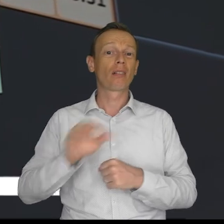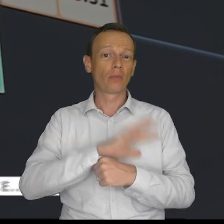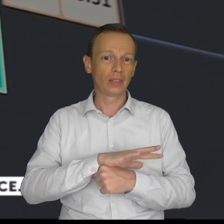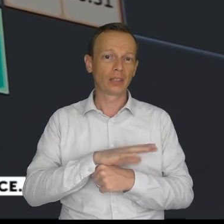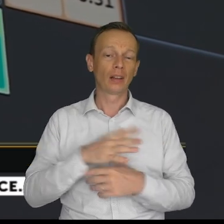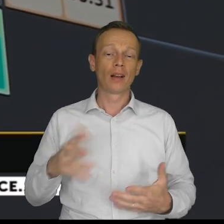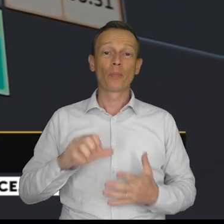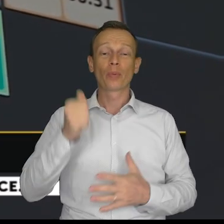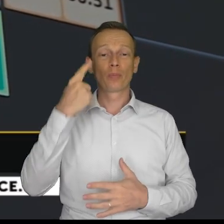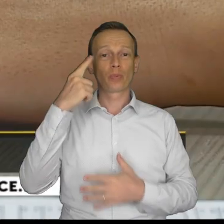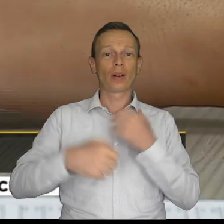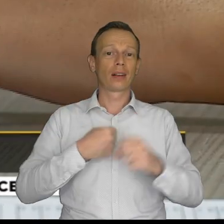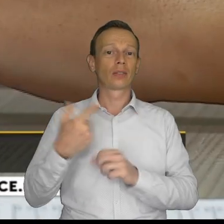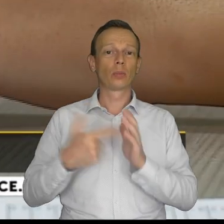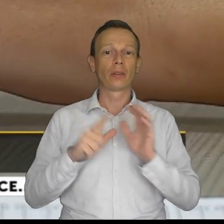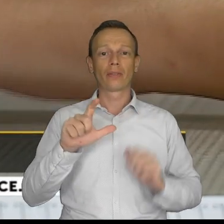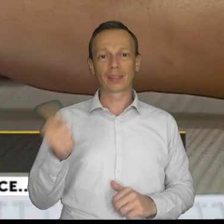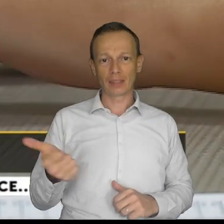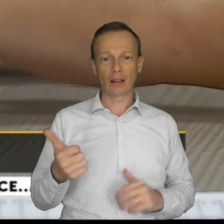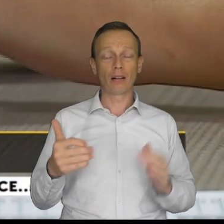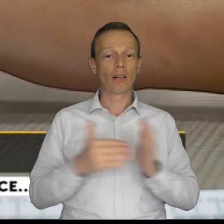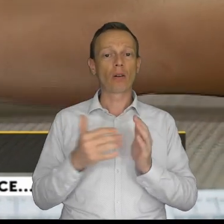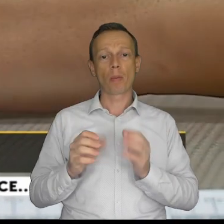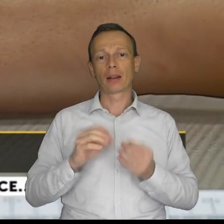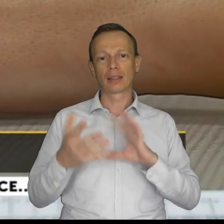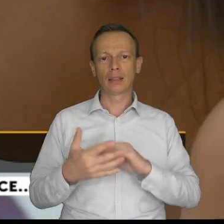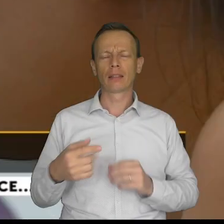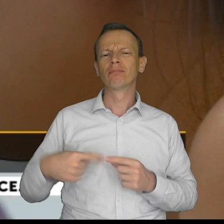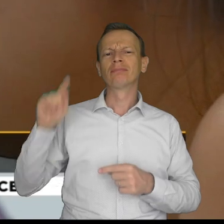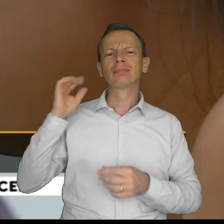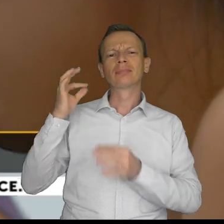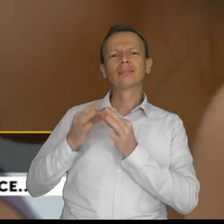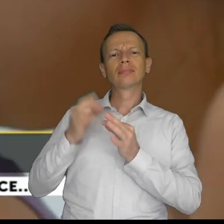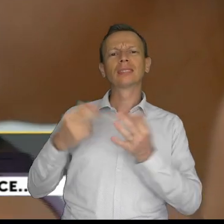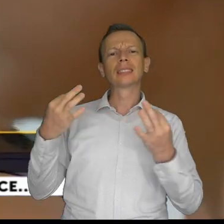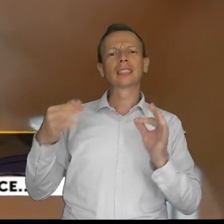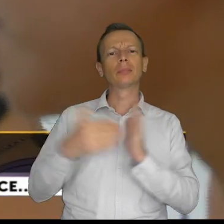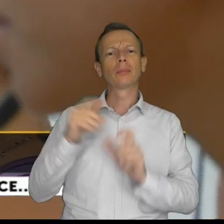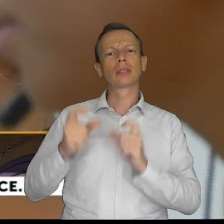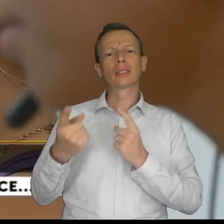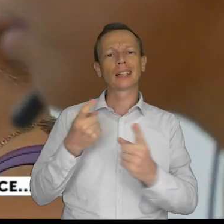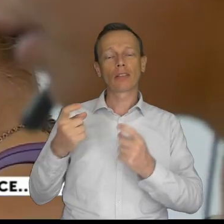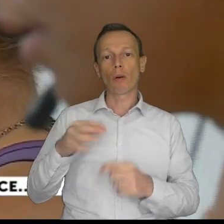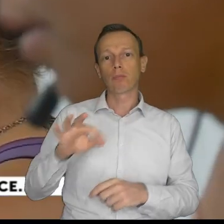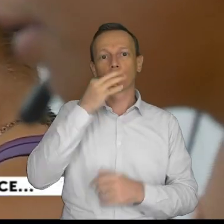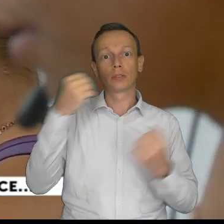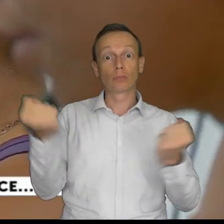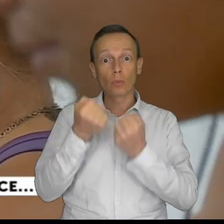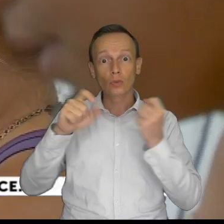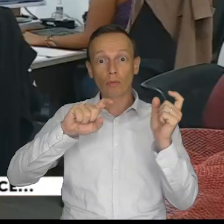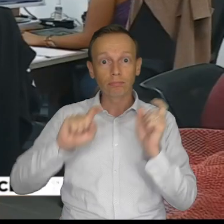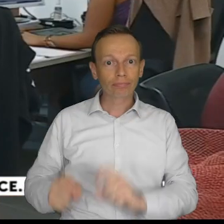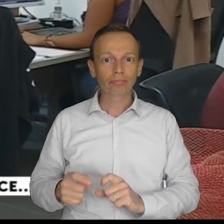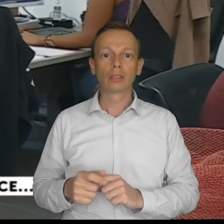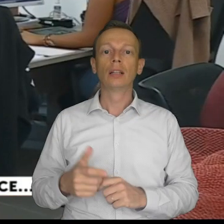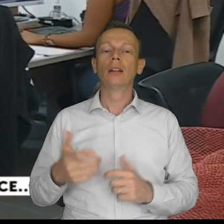ce premier salon de l'année est à nouveau en ligne. En septembre dernier, 10 000 clients ont pu profiter des offres promotionnelles.